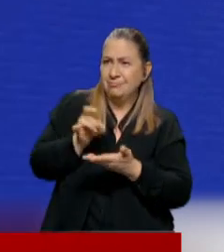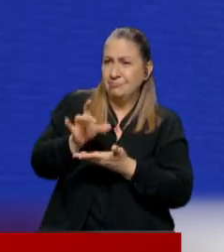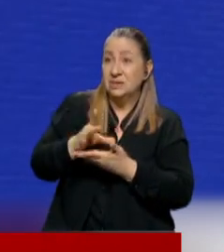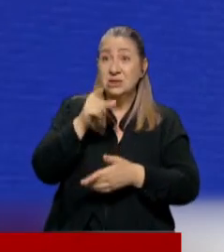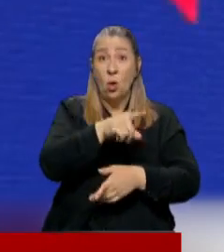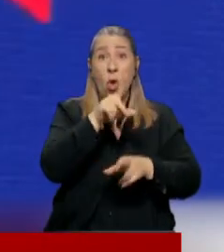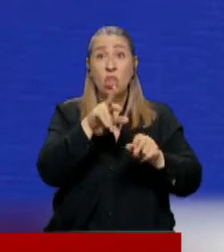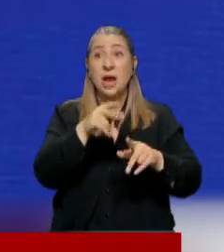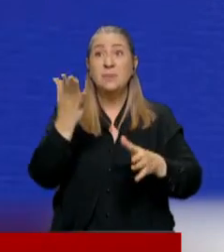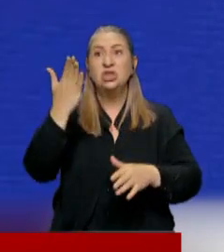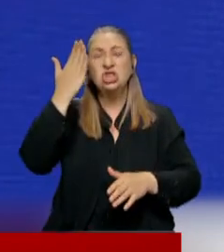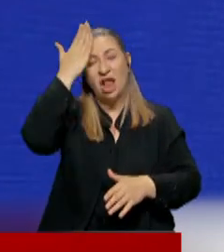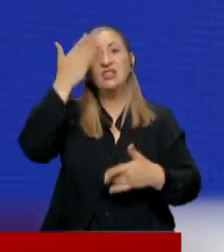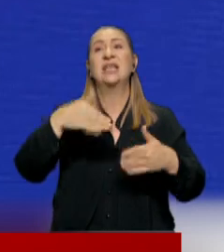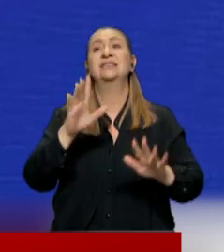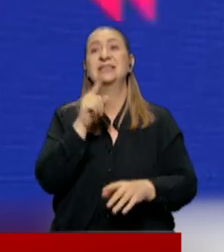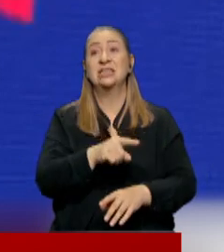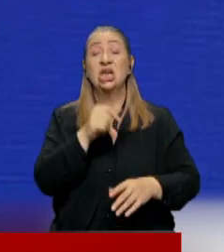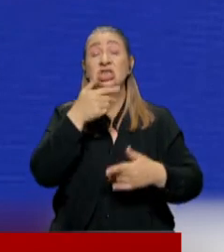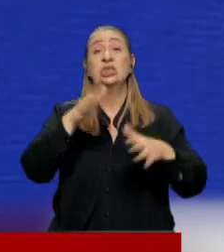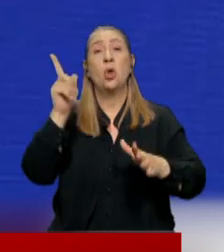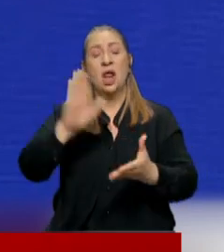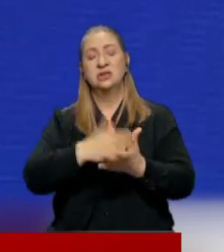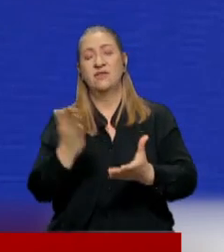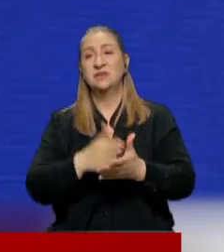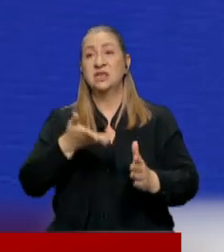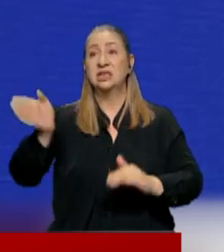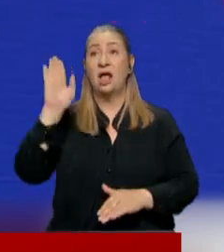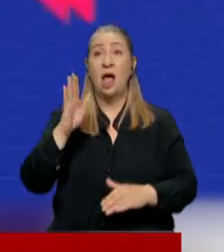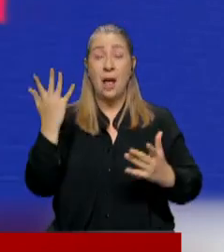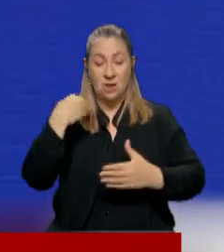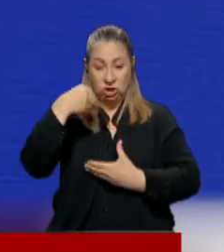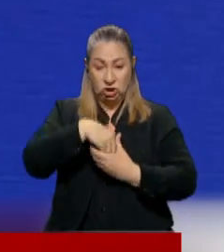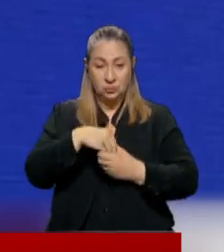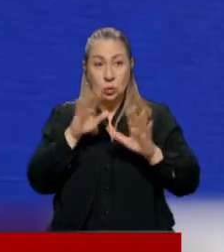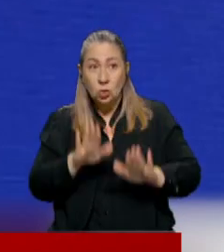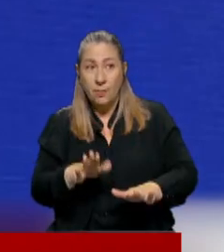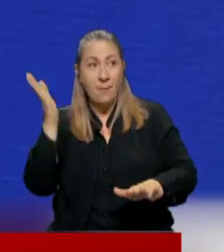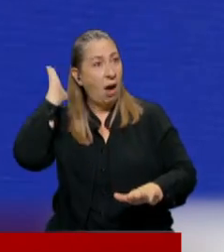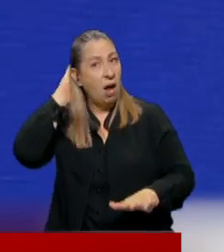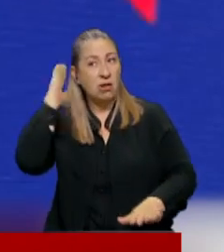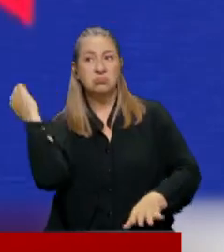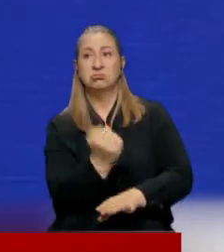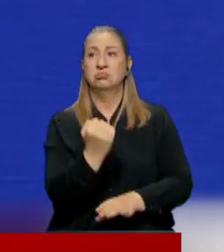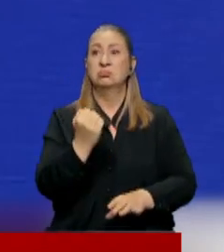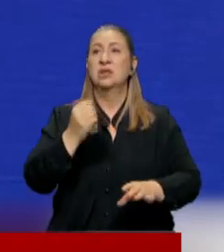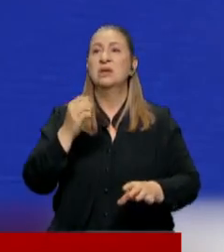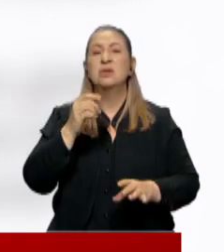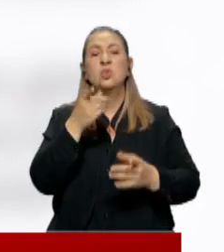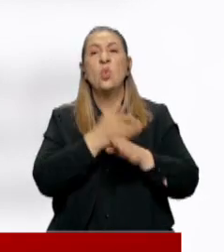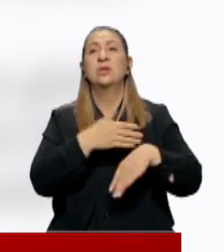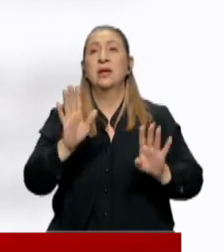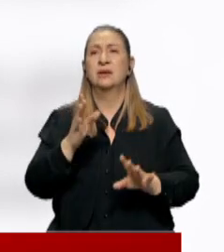Siz onlar kadar bile şerefli değilsiniz. Hiç değilse onlar ayrılıp gittiler. Hem içimizde durup hem arkamızdan hançerlemek